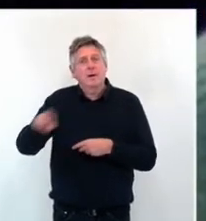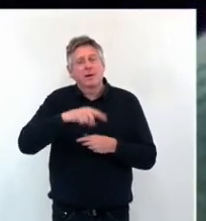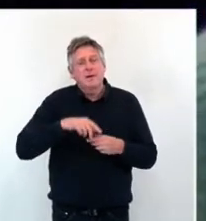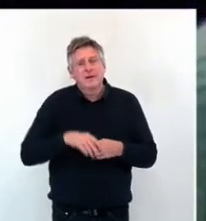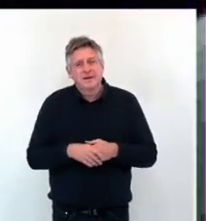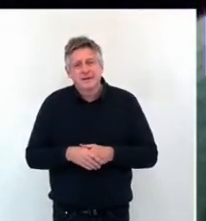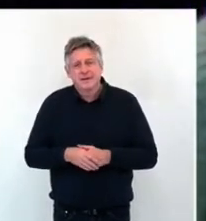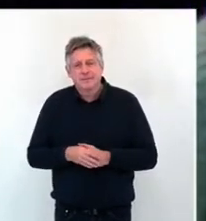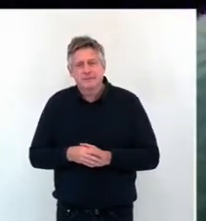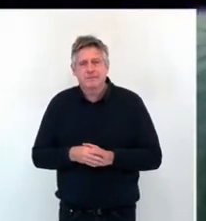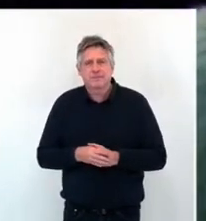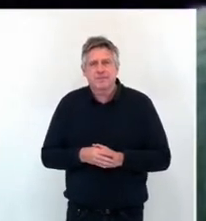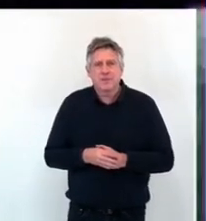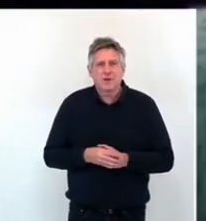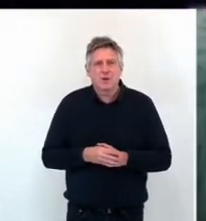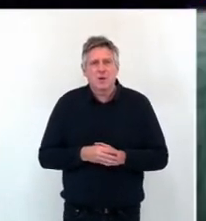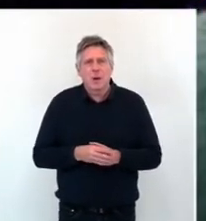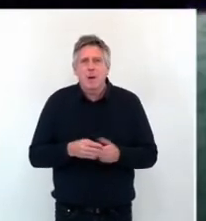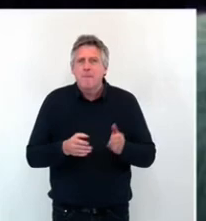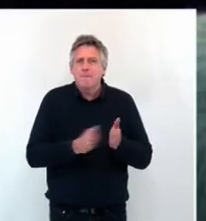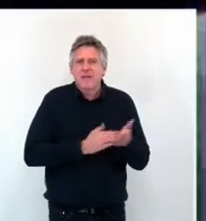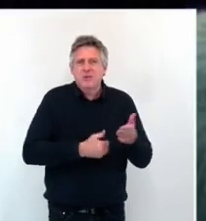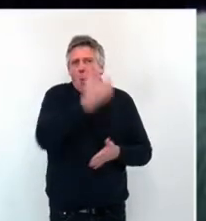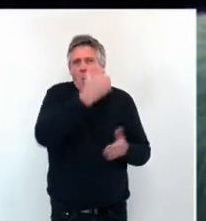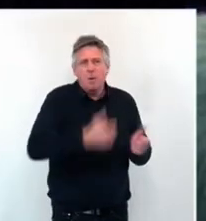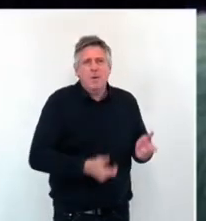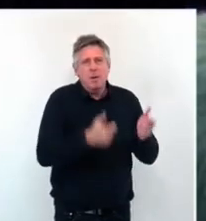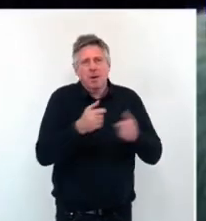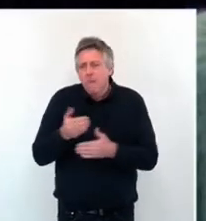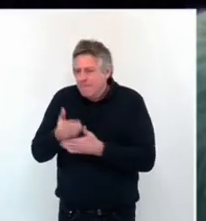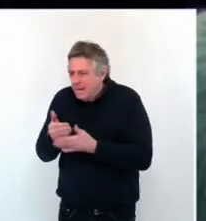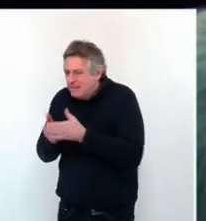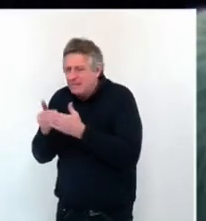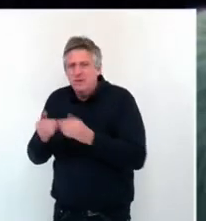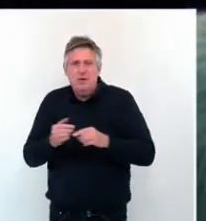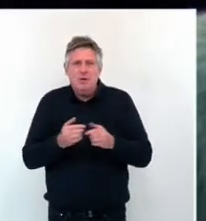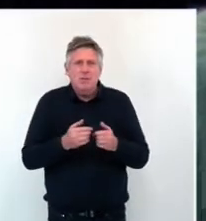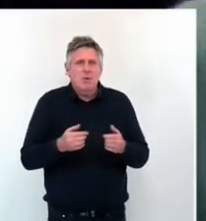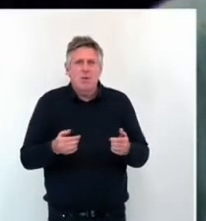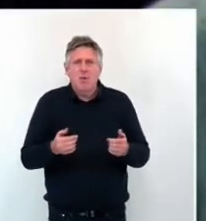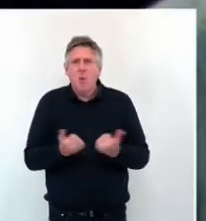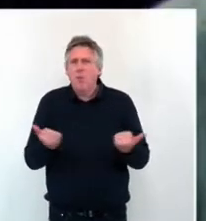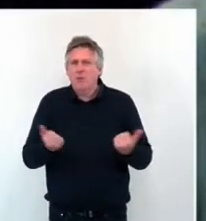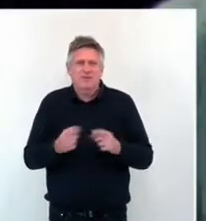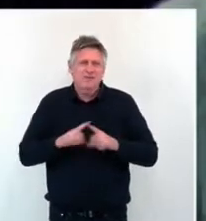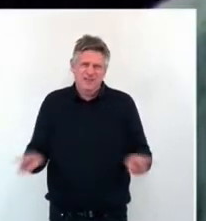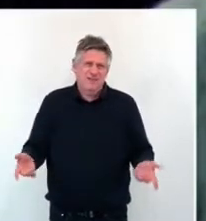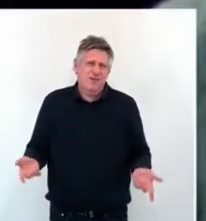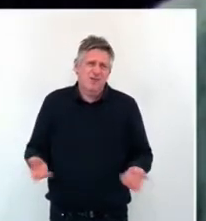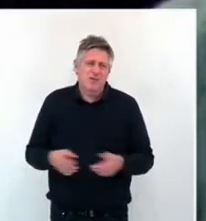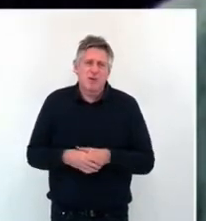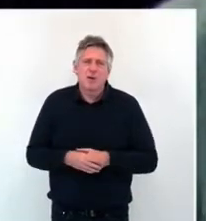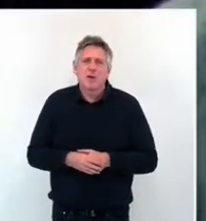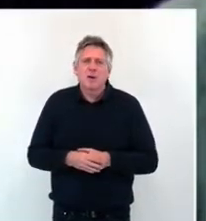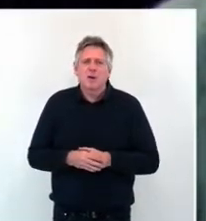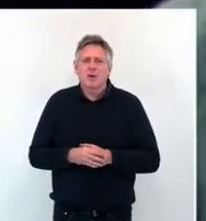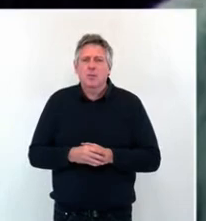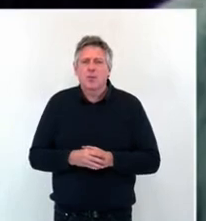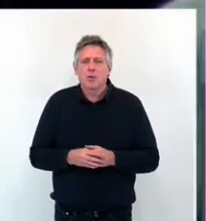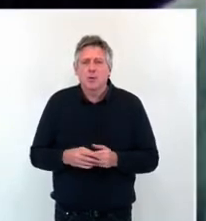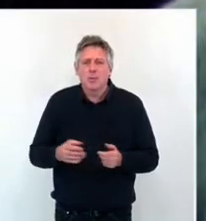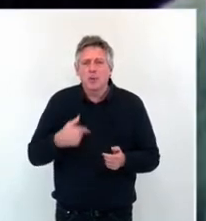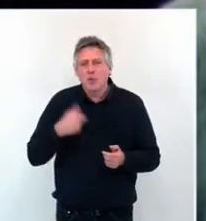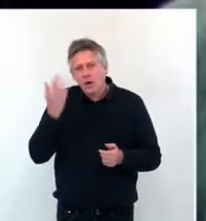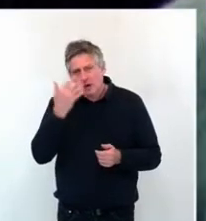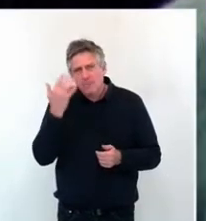assimiler bétonneur à bâtisseur n'a pas de sens, surtout quand vous déclarez ensuite, monsieur le maire, sentant sans doute que la position était un peu intenable, oui, mais vous inquiétez